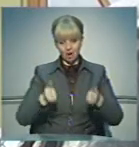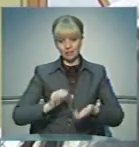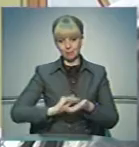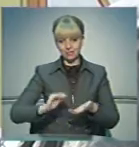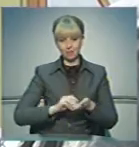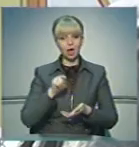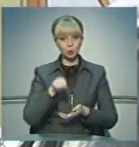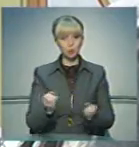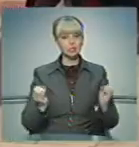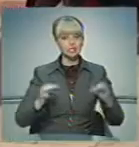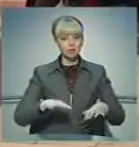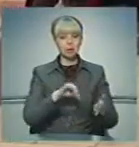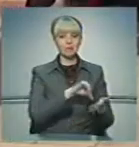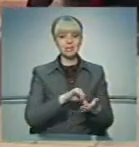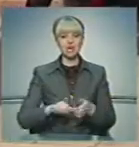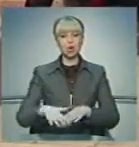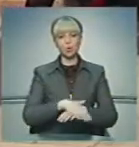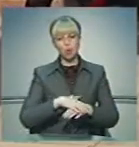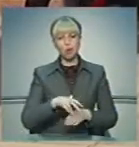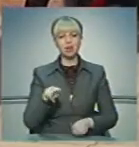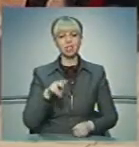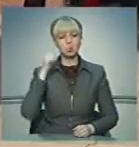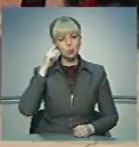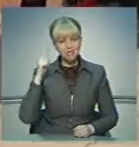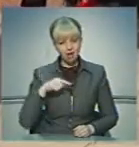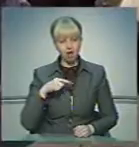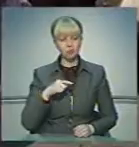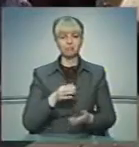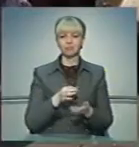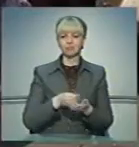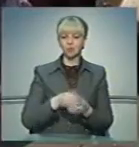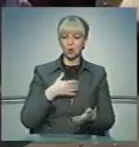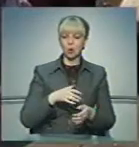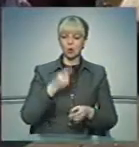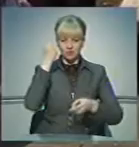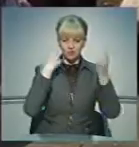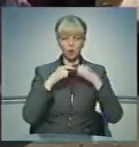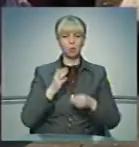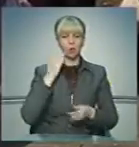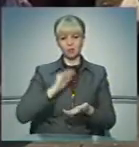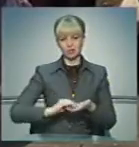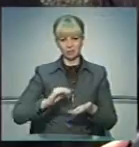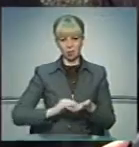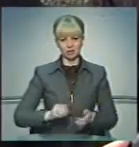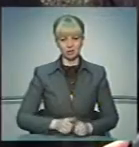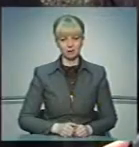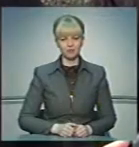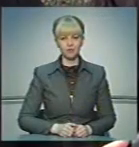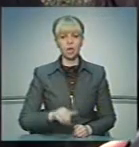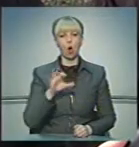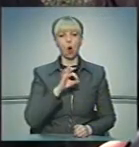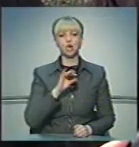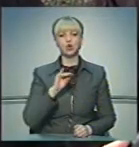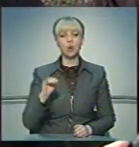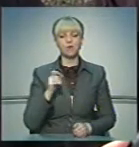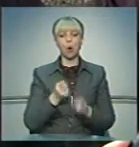письменниці. Тут нині зібрались представники громадськості, літературознавці, поціновувачі творчості буковинської орлиці. Ольга Юліанівна – це